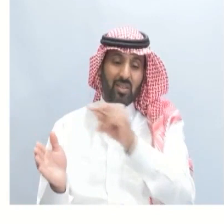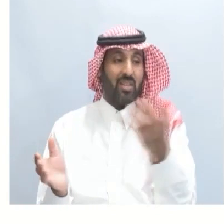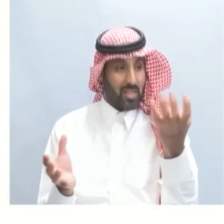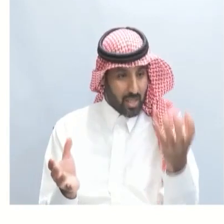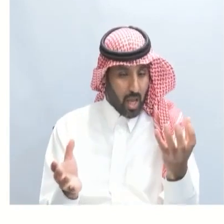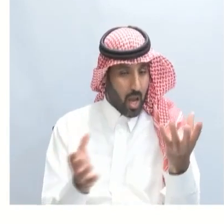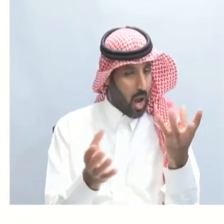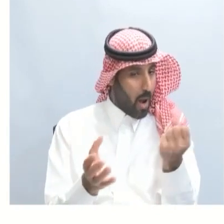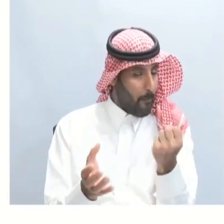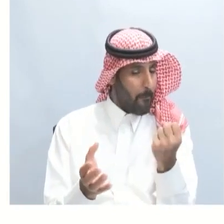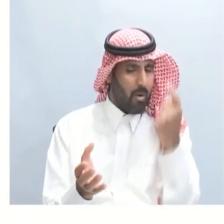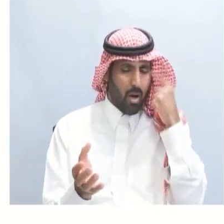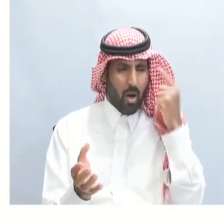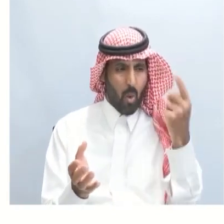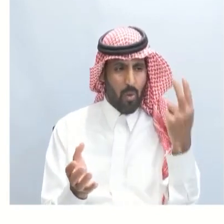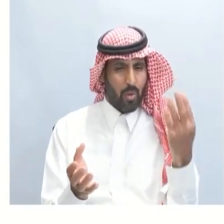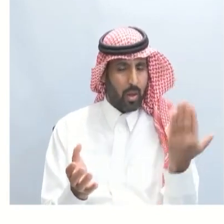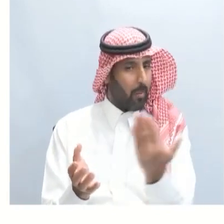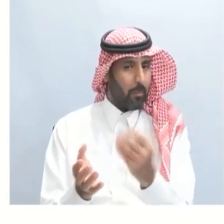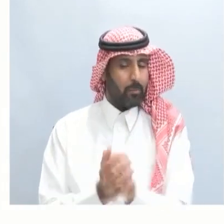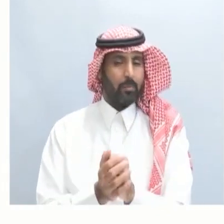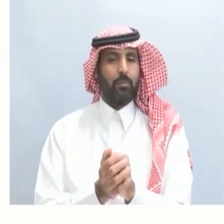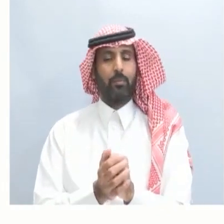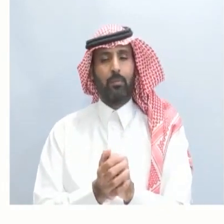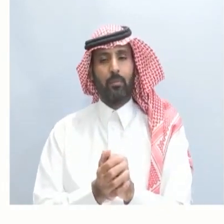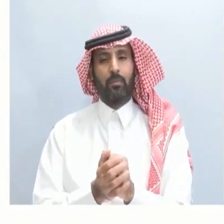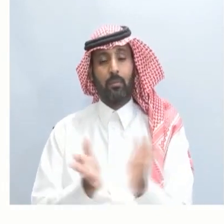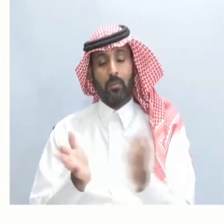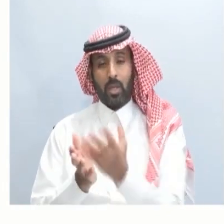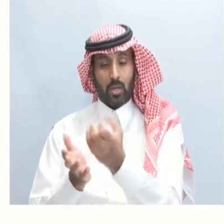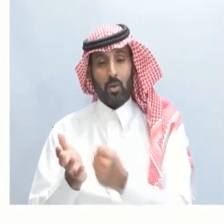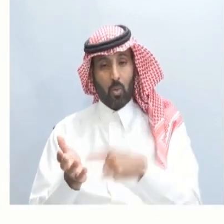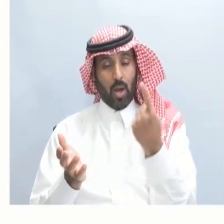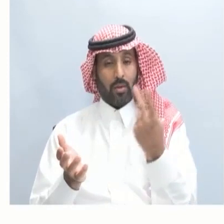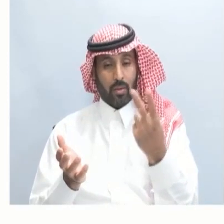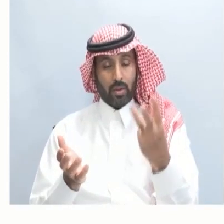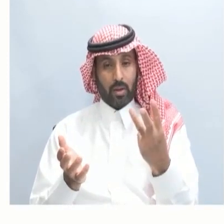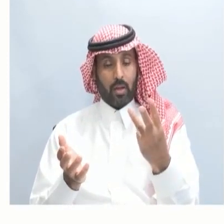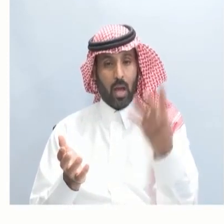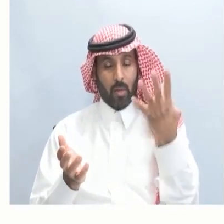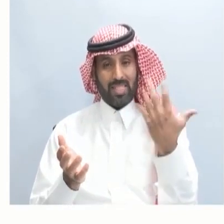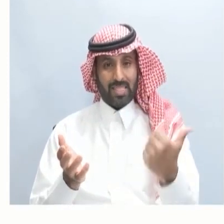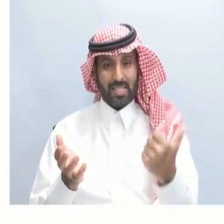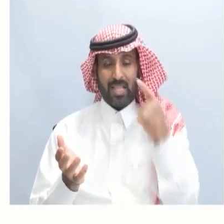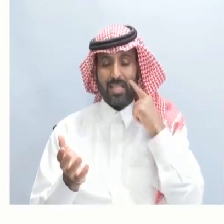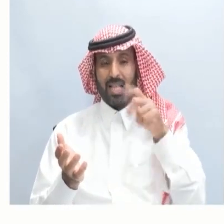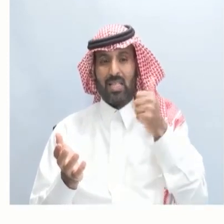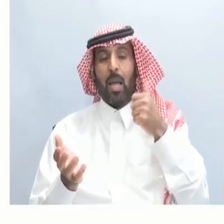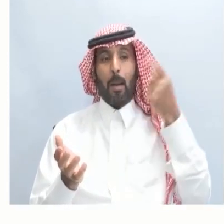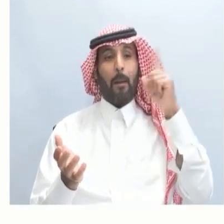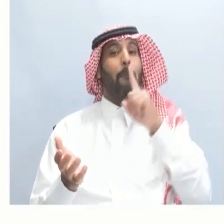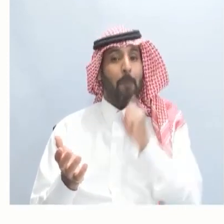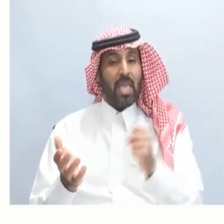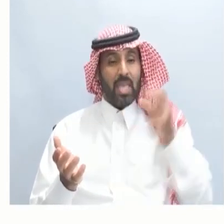اخذتهم عدهم معي هنا ستلاحظ انني اخذت 1 2 3 4 5 6 كل واحده ب 20